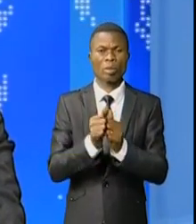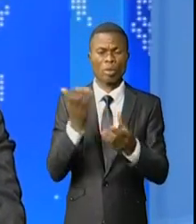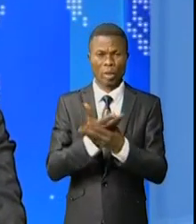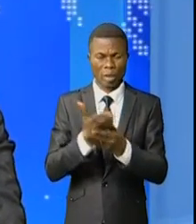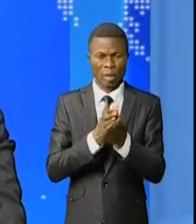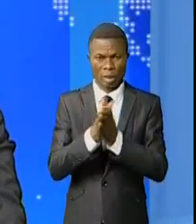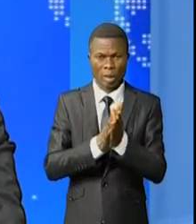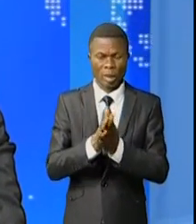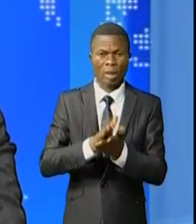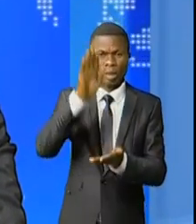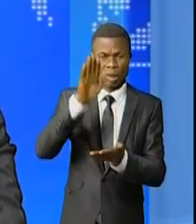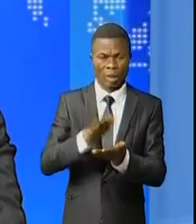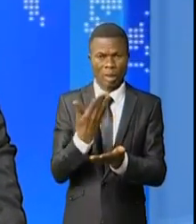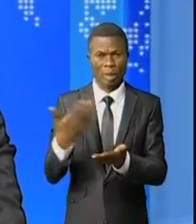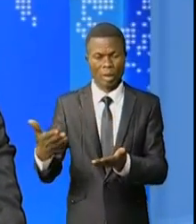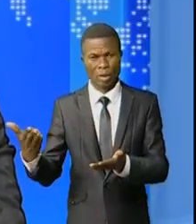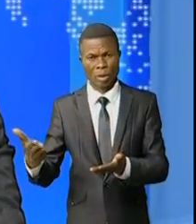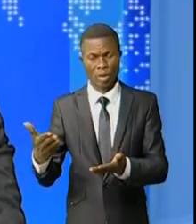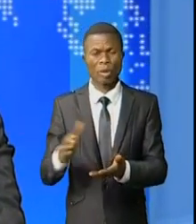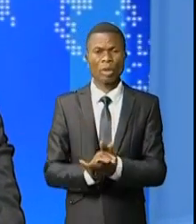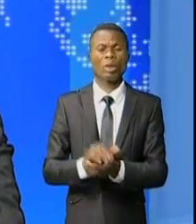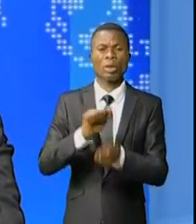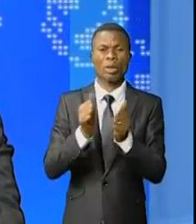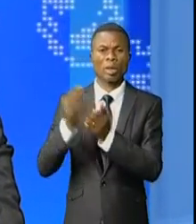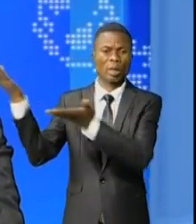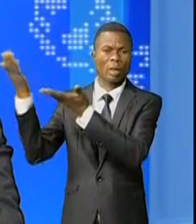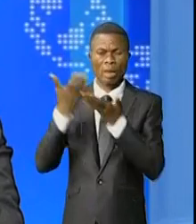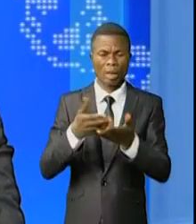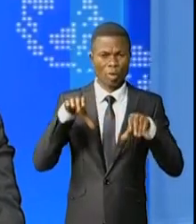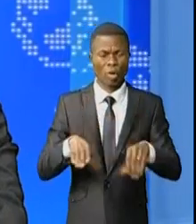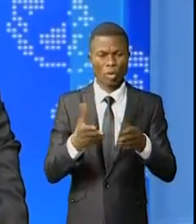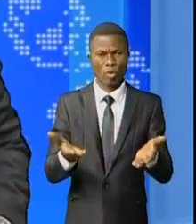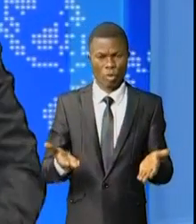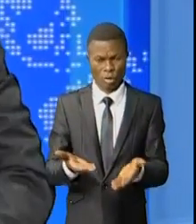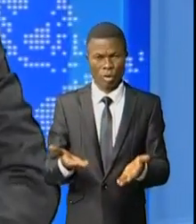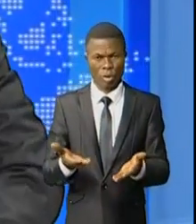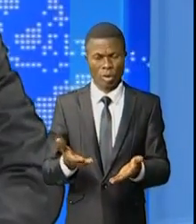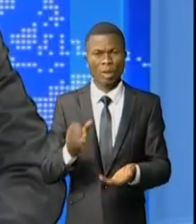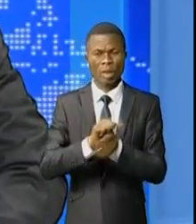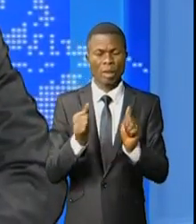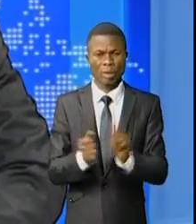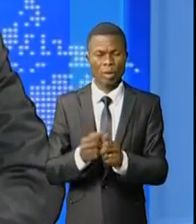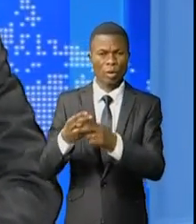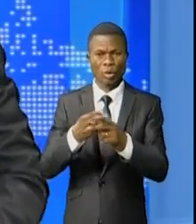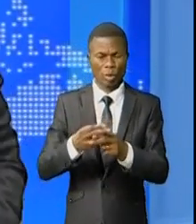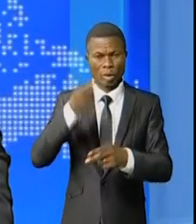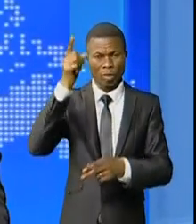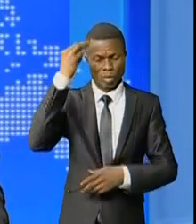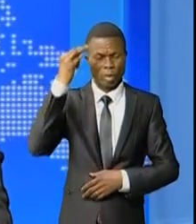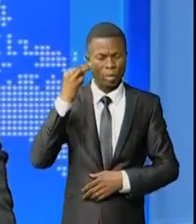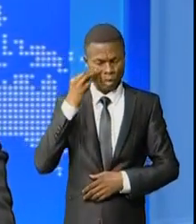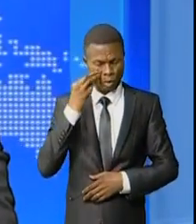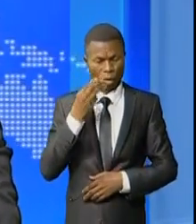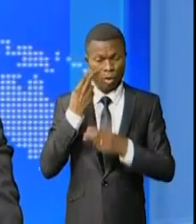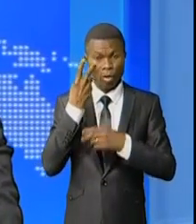lié à la baisse des prix des produits surgelés d'importation sur le marché congolais sous la présidence du Premier ministre